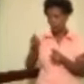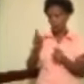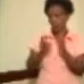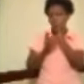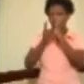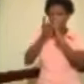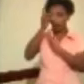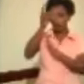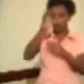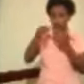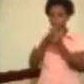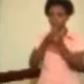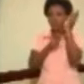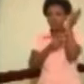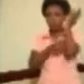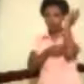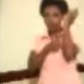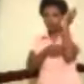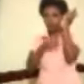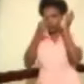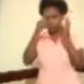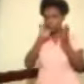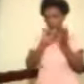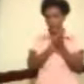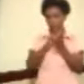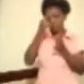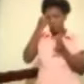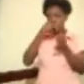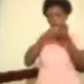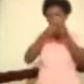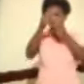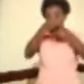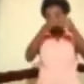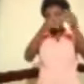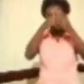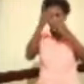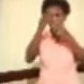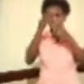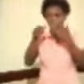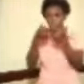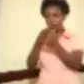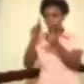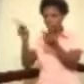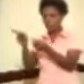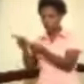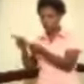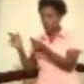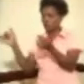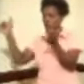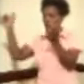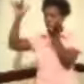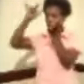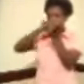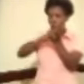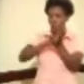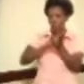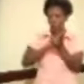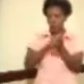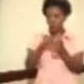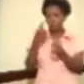développer zones liées. En ce qui a trait et à la reconstruction, maintenant je dirais des ports et des aéroports, on en a parlé de l'autre